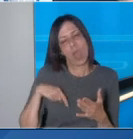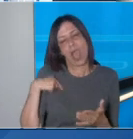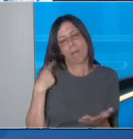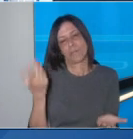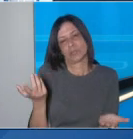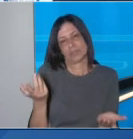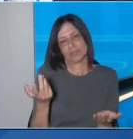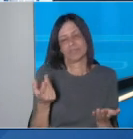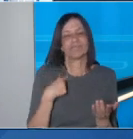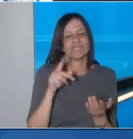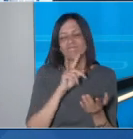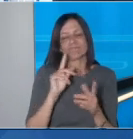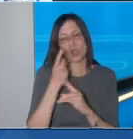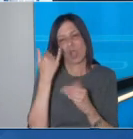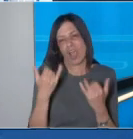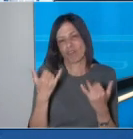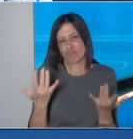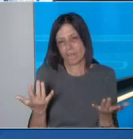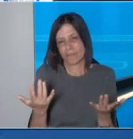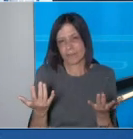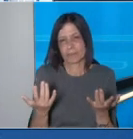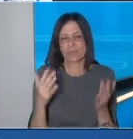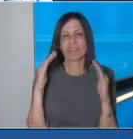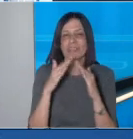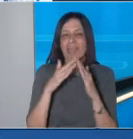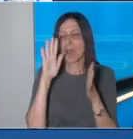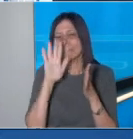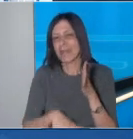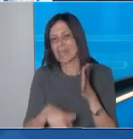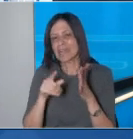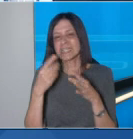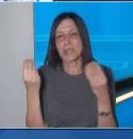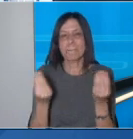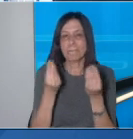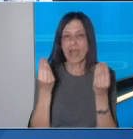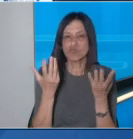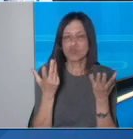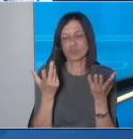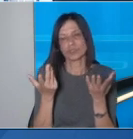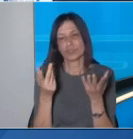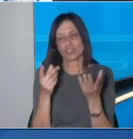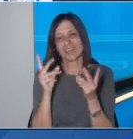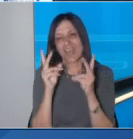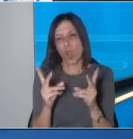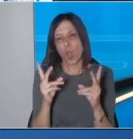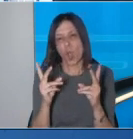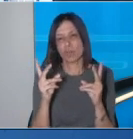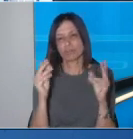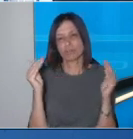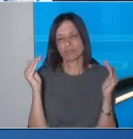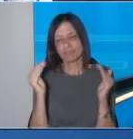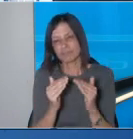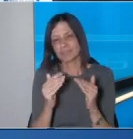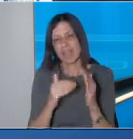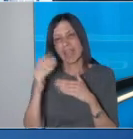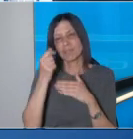זמן, וזה לא מה שקורה עכשיו. דירה בהנחה זה משהו שיכול לצמצם קצת עליית המחירים, או שזה